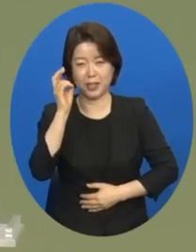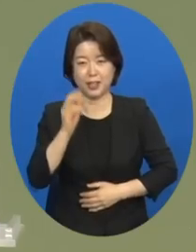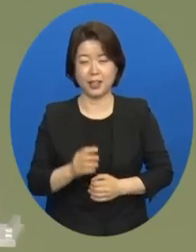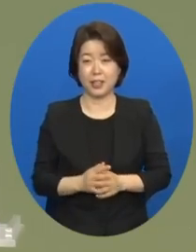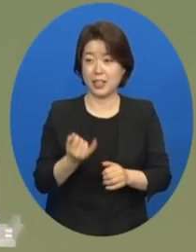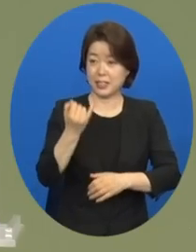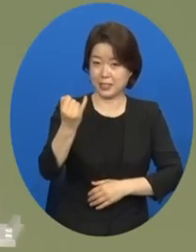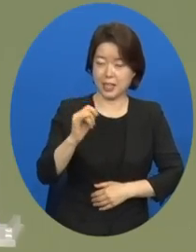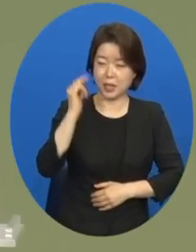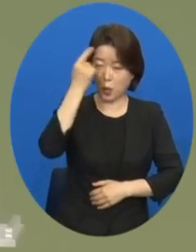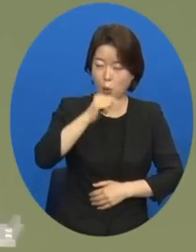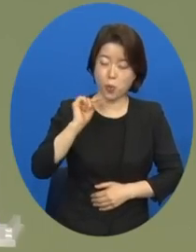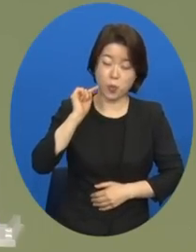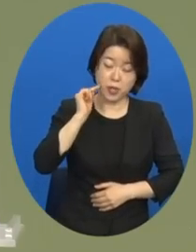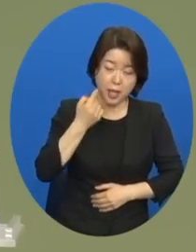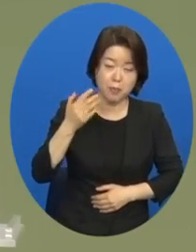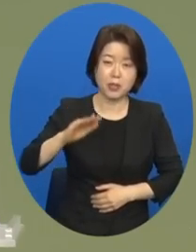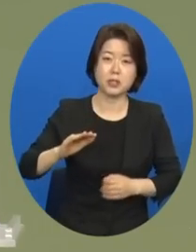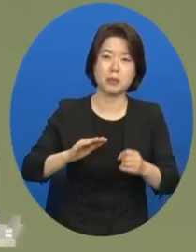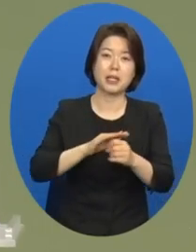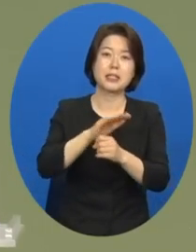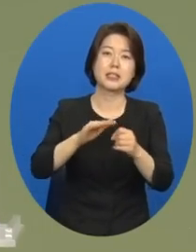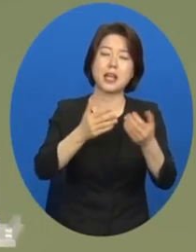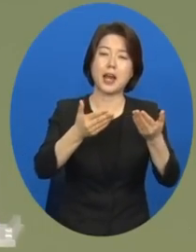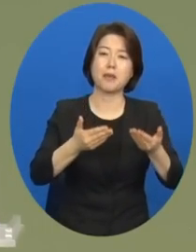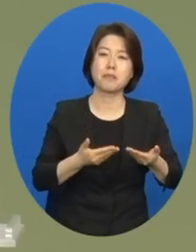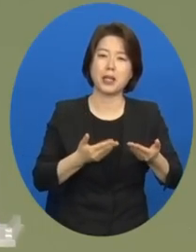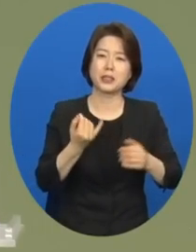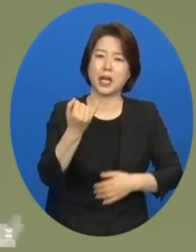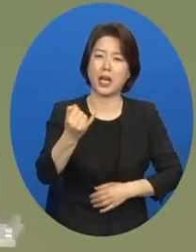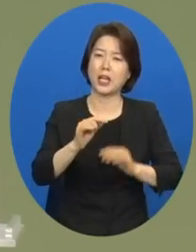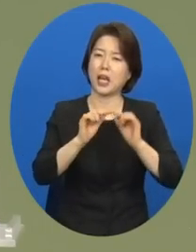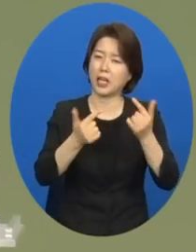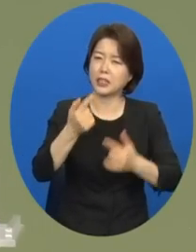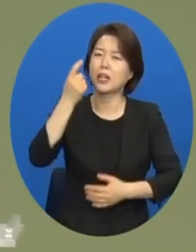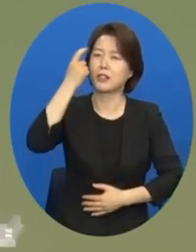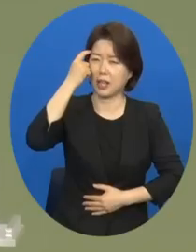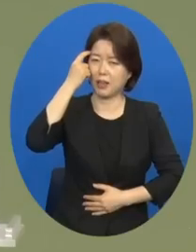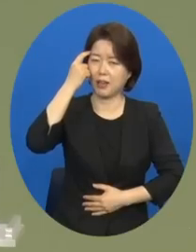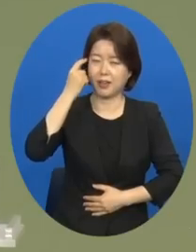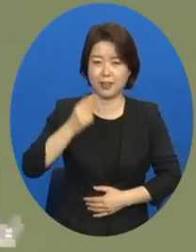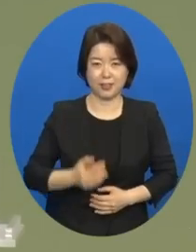예뻤지만 사랑받은 부인은 아니라고 생각이 되는 거예요